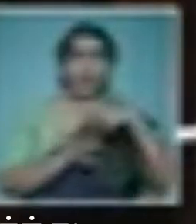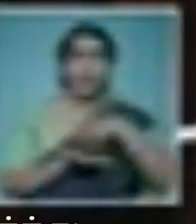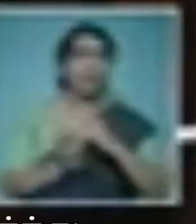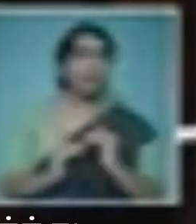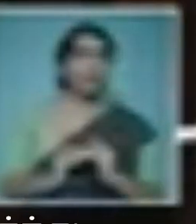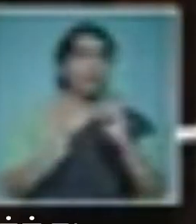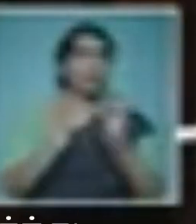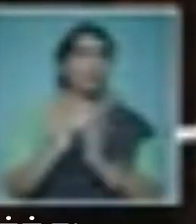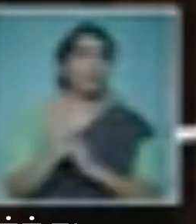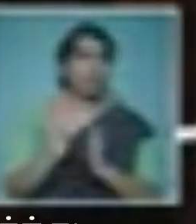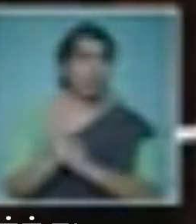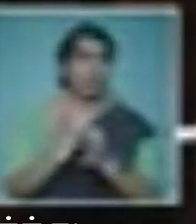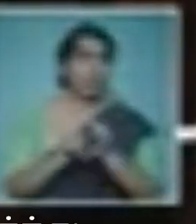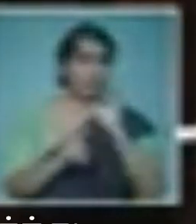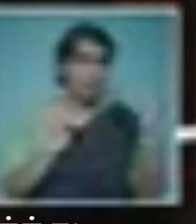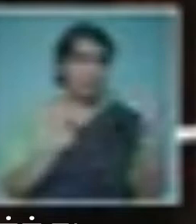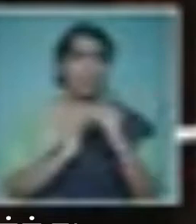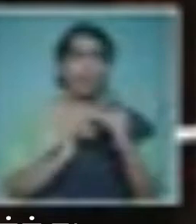කමිටුවේ සභාපති